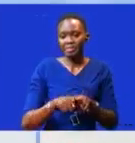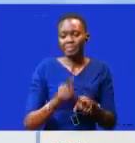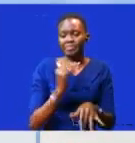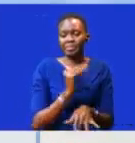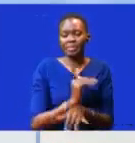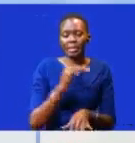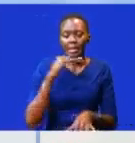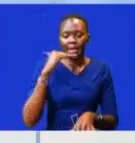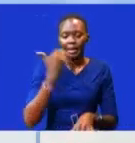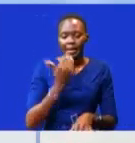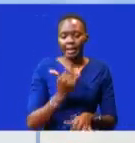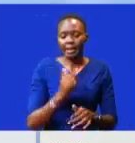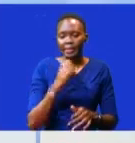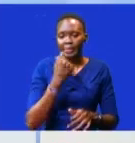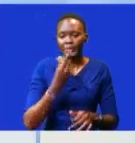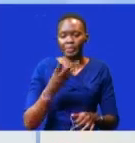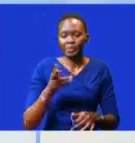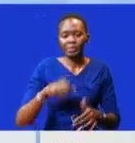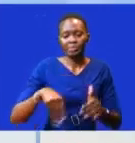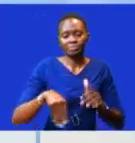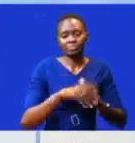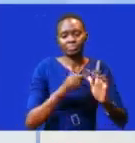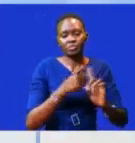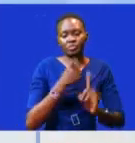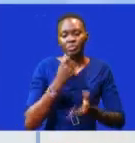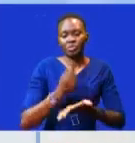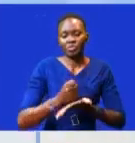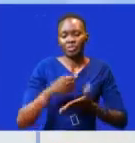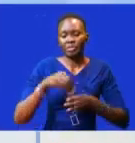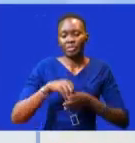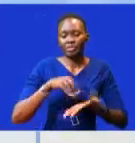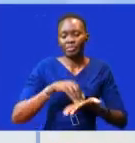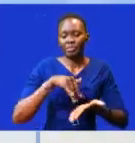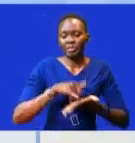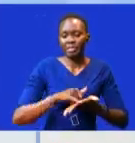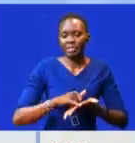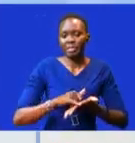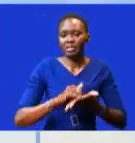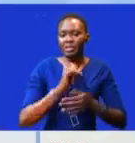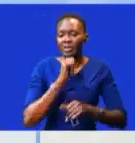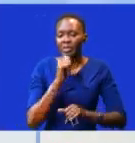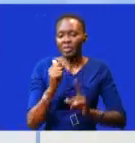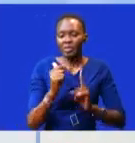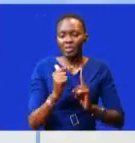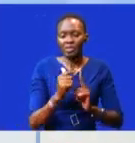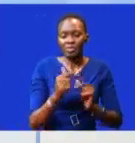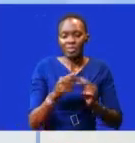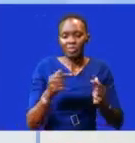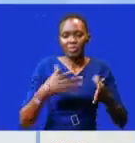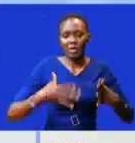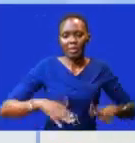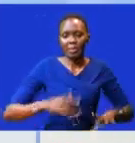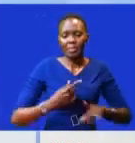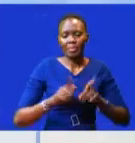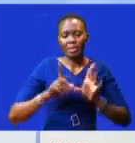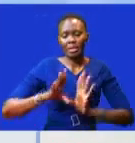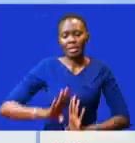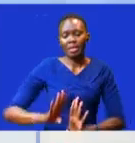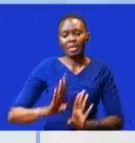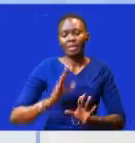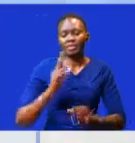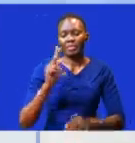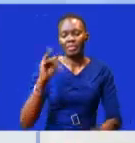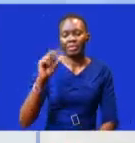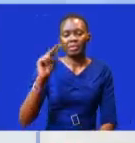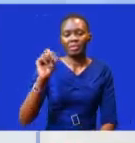Rigathi Gachagua manothich apisi e Lemo ma kamanendo mar mondo mi kik koro gisani osia oganda to yie owe Kindiki oti tiche